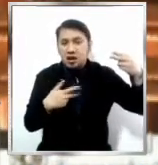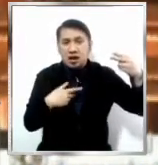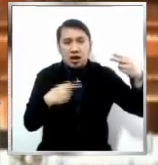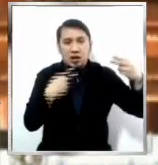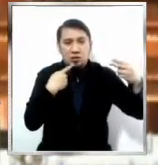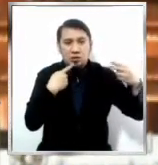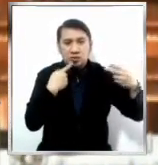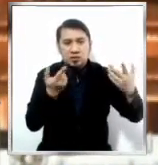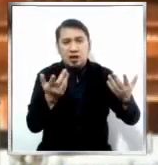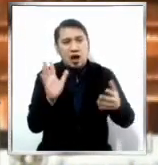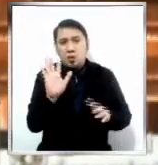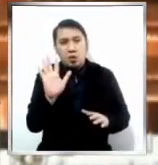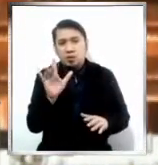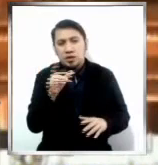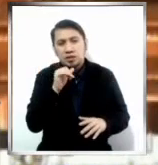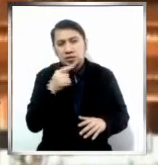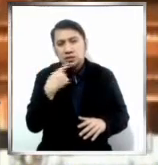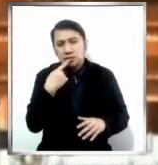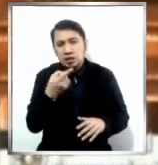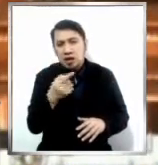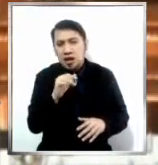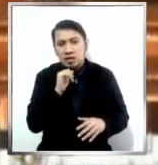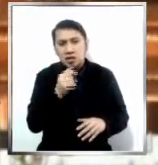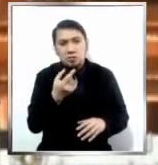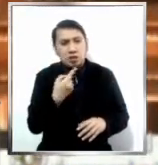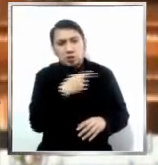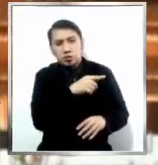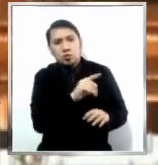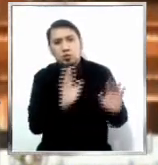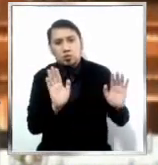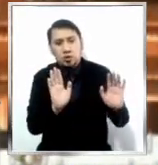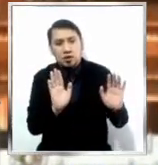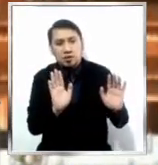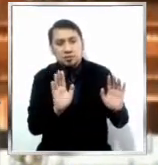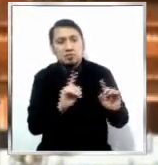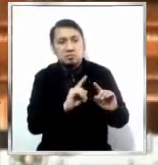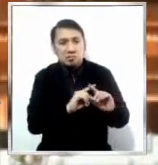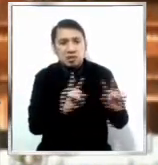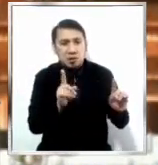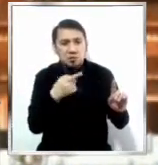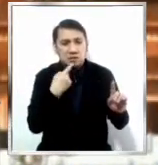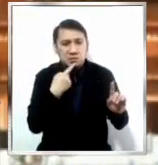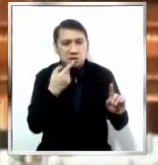tao. Kung sinabi ko noon, kayo talaga,